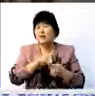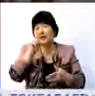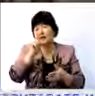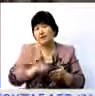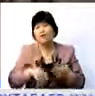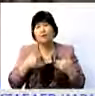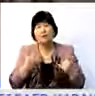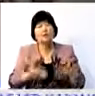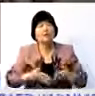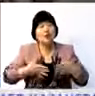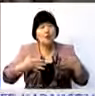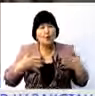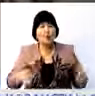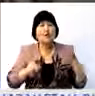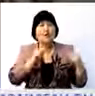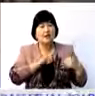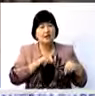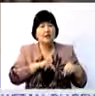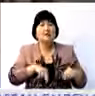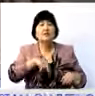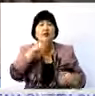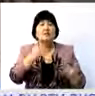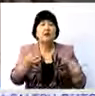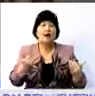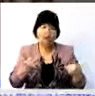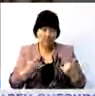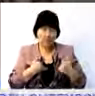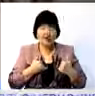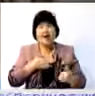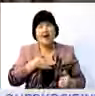артып осындай үлкен еңбегімізді бағалап атқандарына алғысын білдіремін.